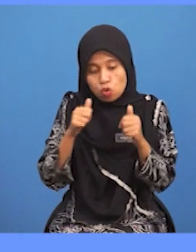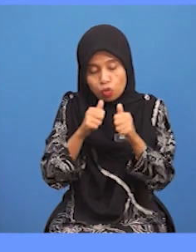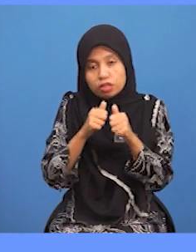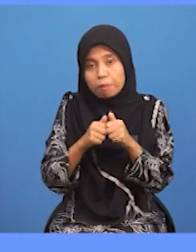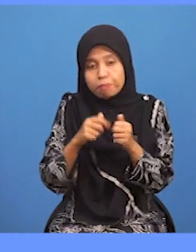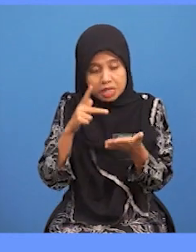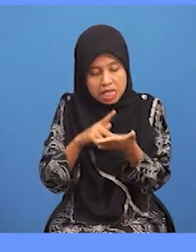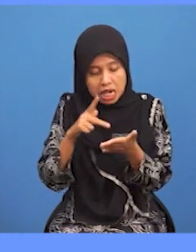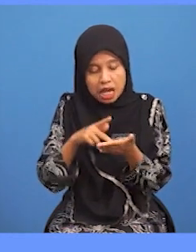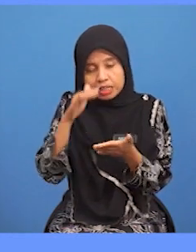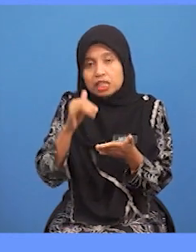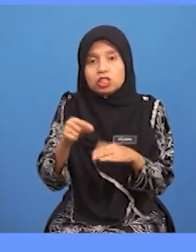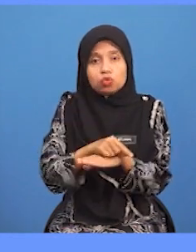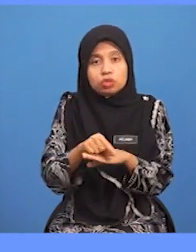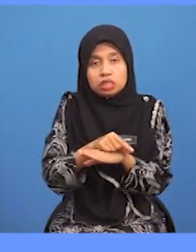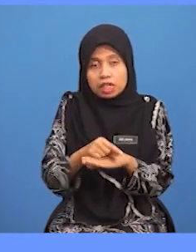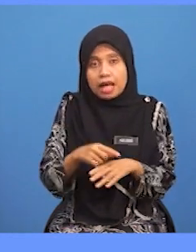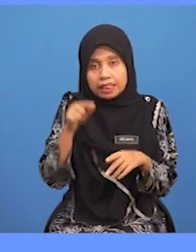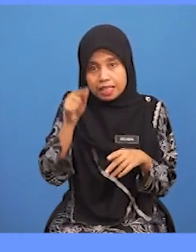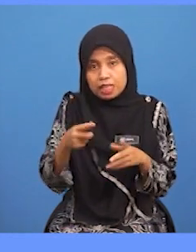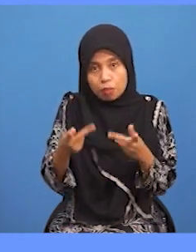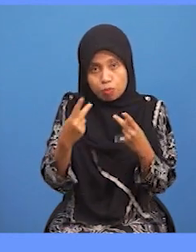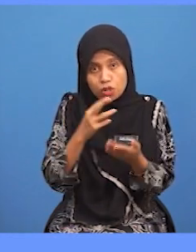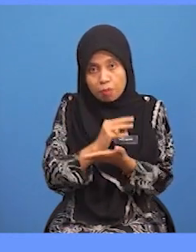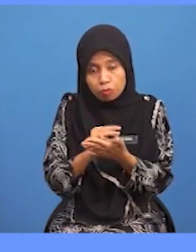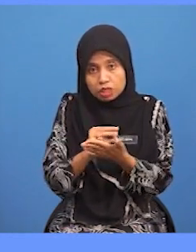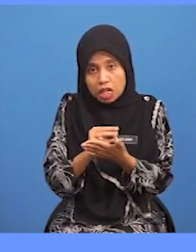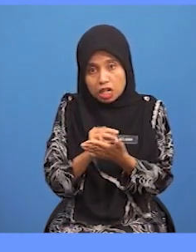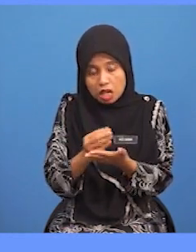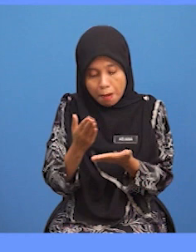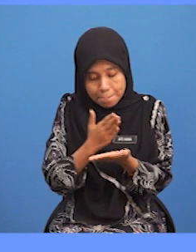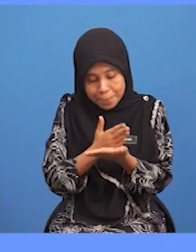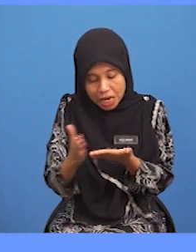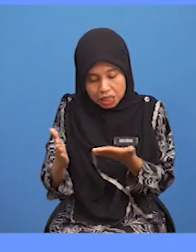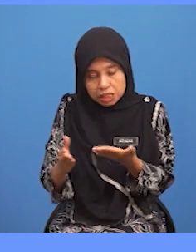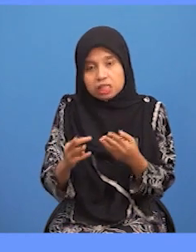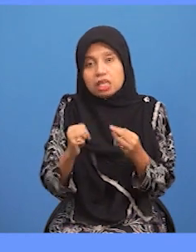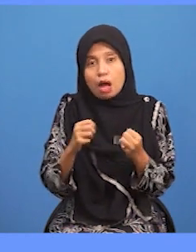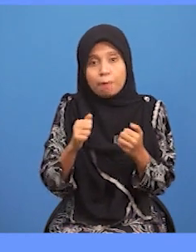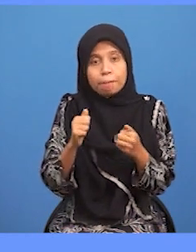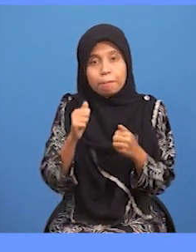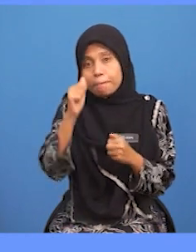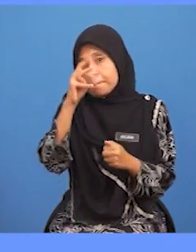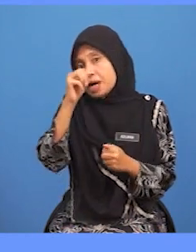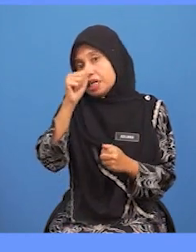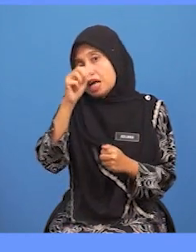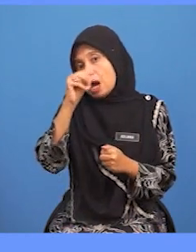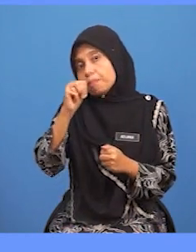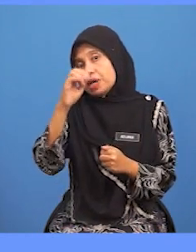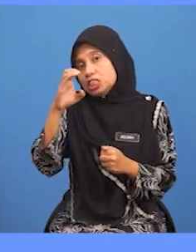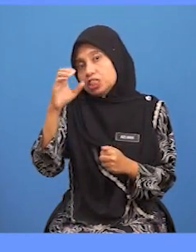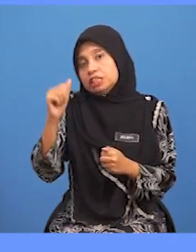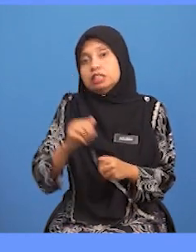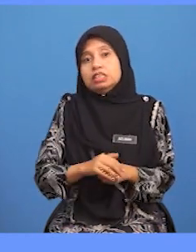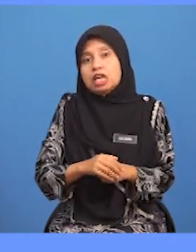yang dibuat menggunakan rumus titik pulang modal sama dengan kos tetap bahagi margin caruman seunit.